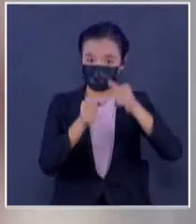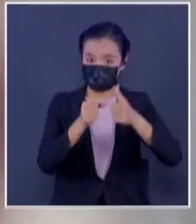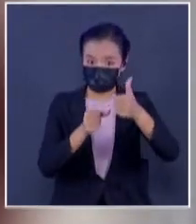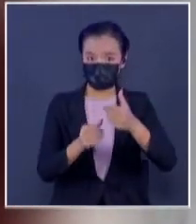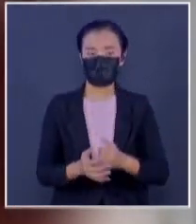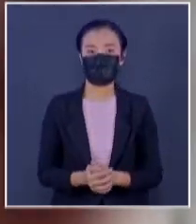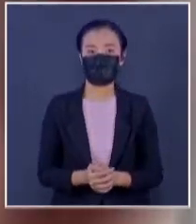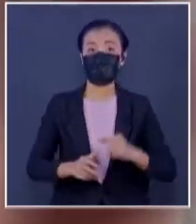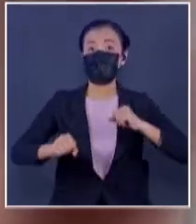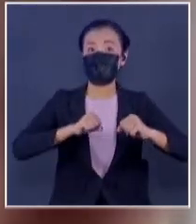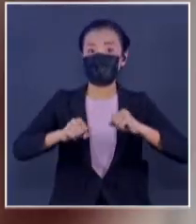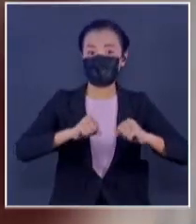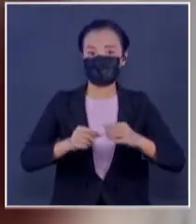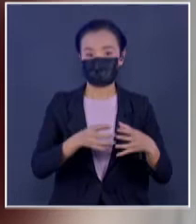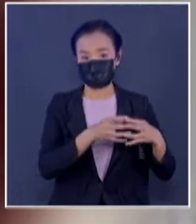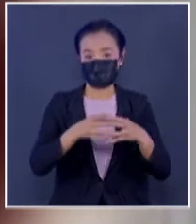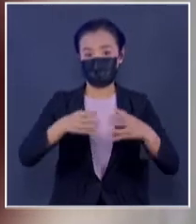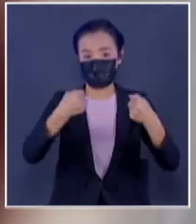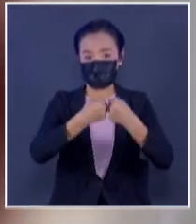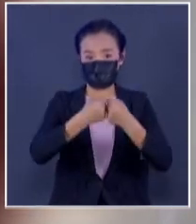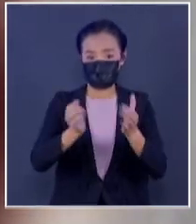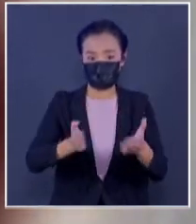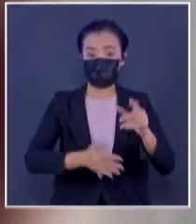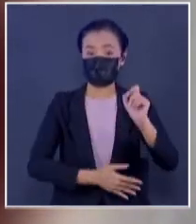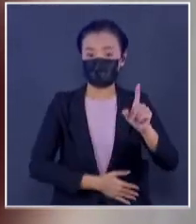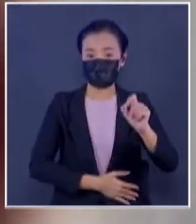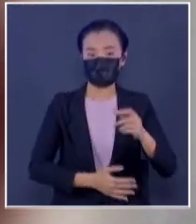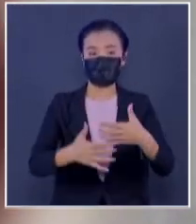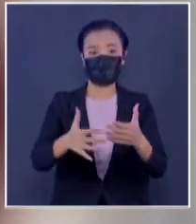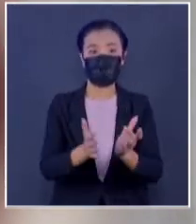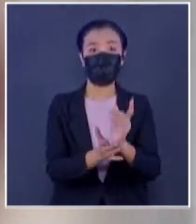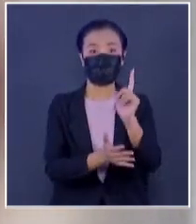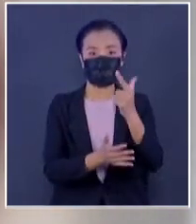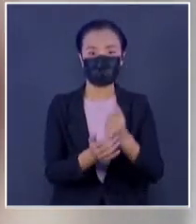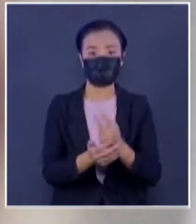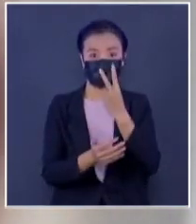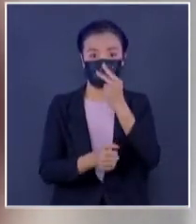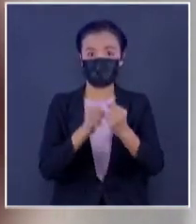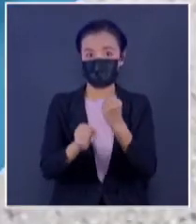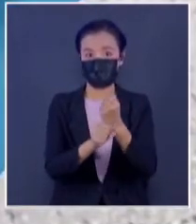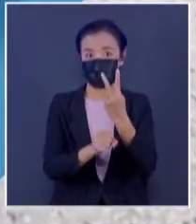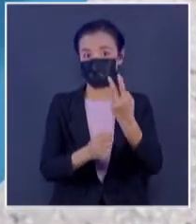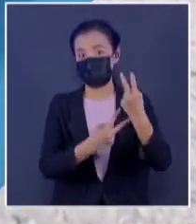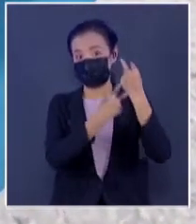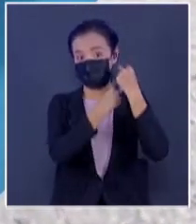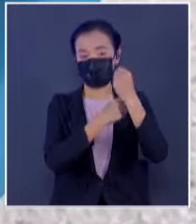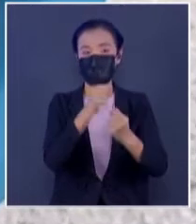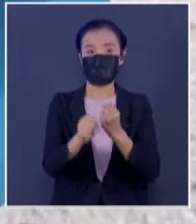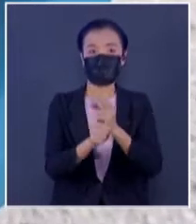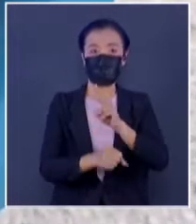เนี่ยกับเหตุการณ์ที่วัยรุ่นยกพวกตีกันในห้องฉุกเฉินโรงพยาบาลอ่างทองย้อนกลับไปเมื่อ 2ปีที่แล้วปี